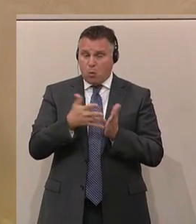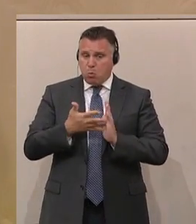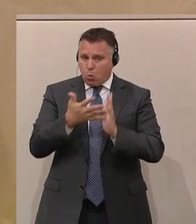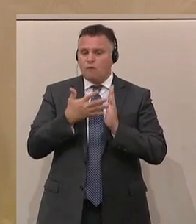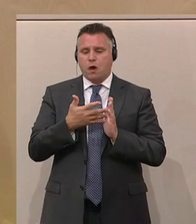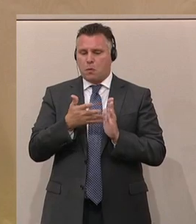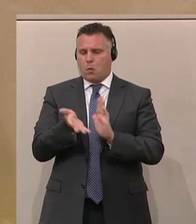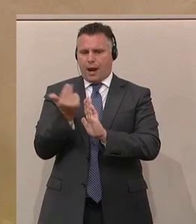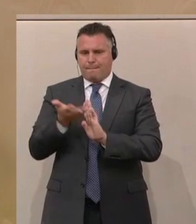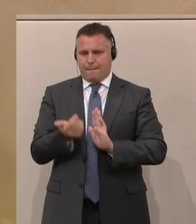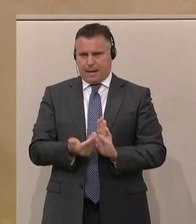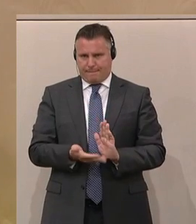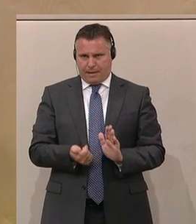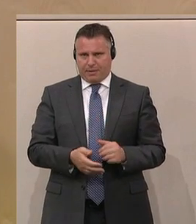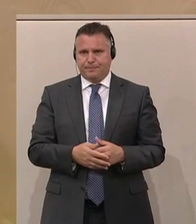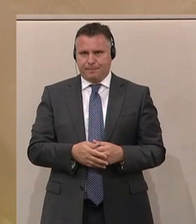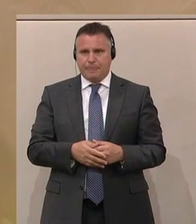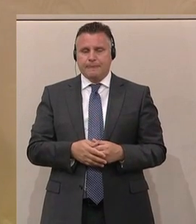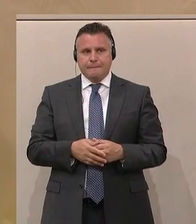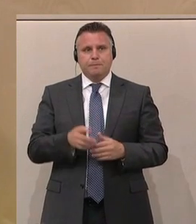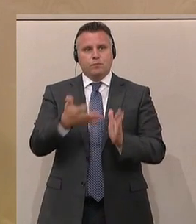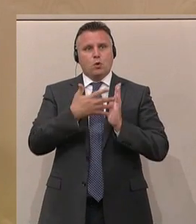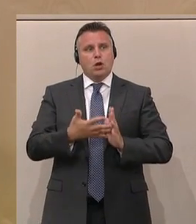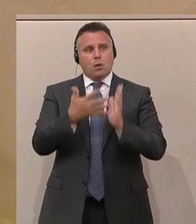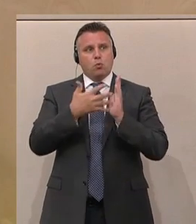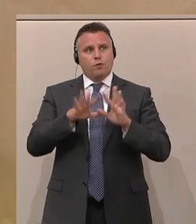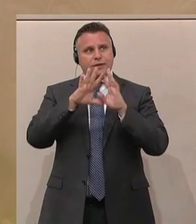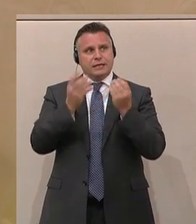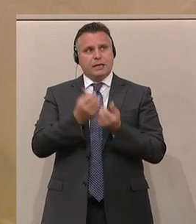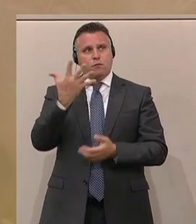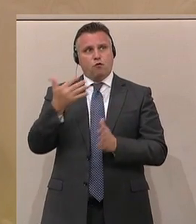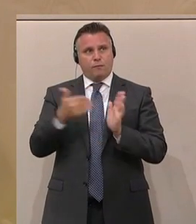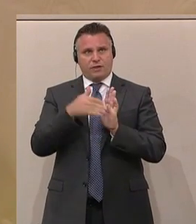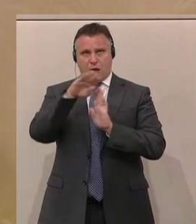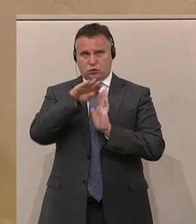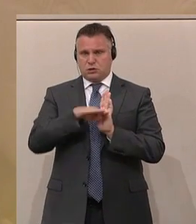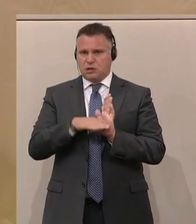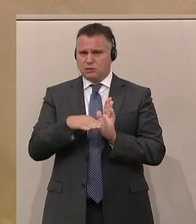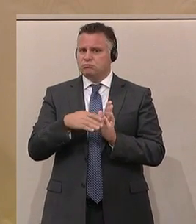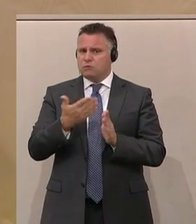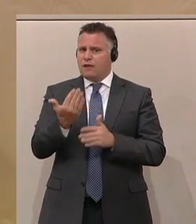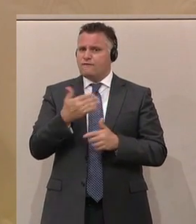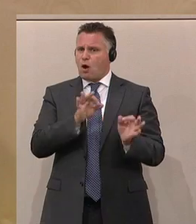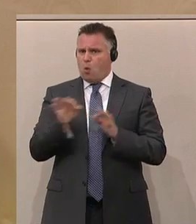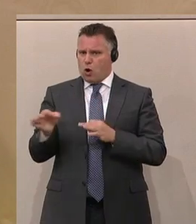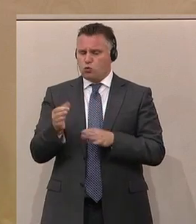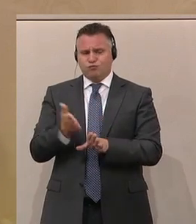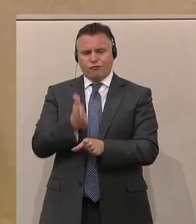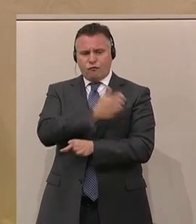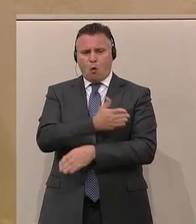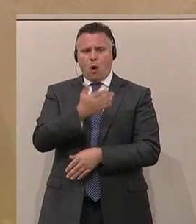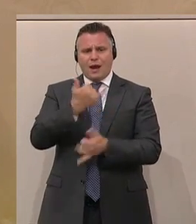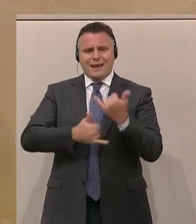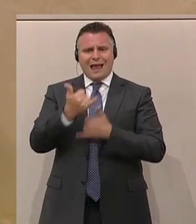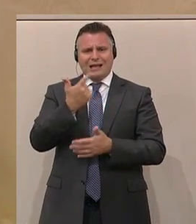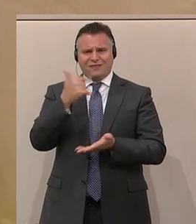überprüft. Von den überprüften über 5000 Gesetzen bzw. Verordnungen, die vor dem Jahr 2000 und